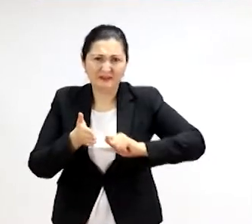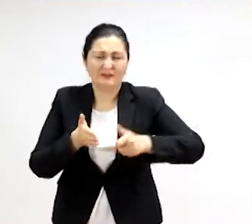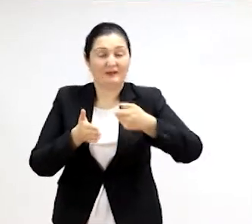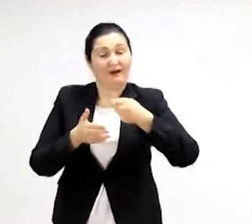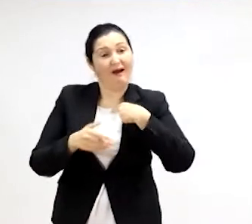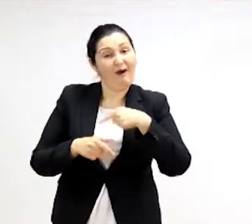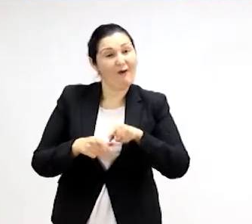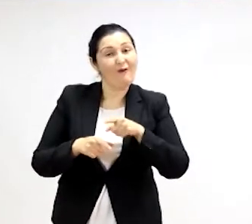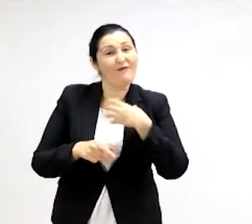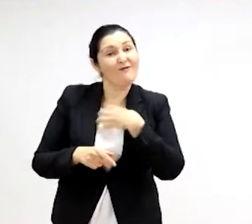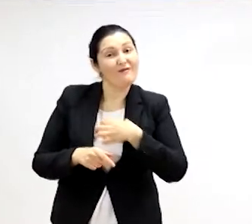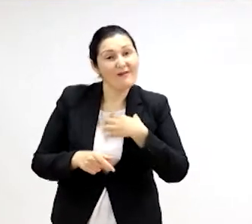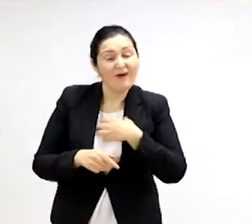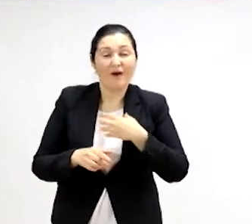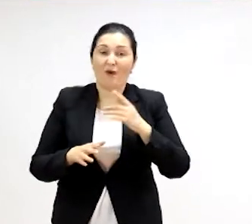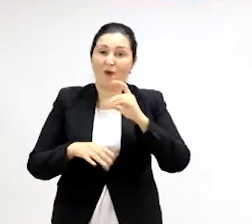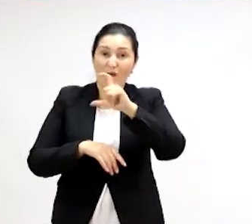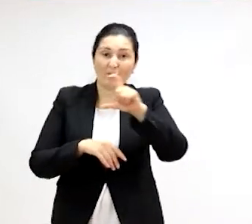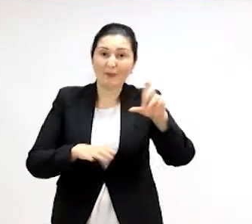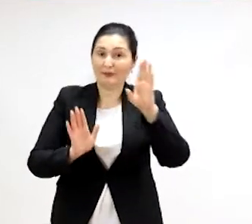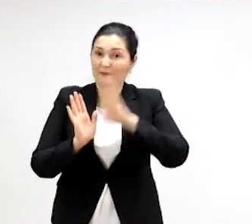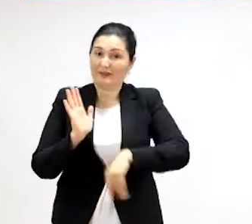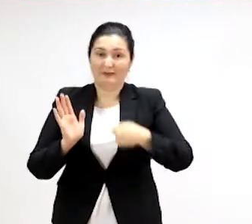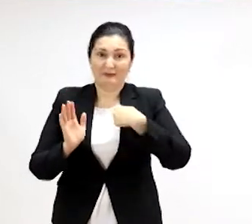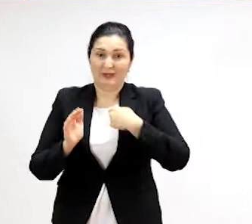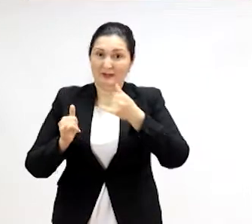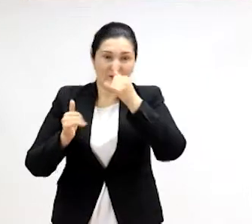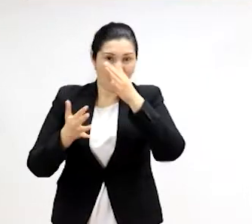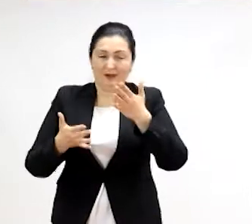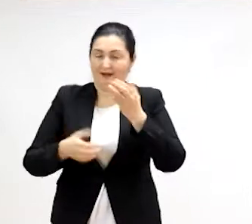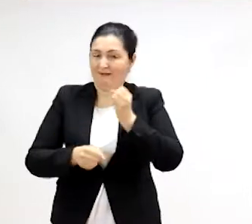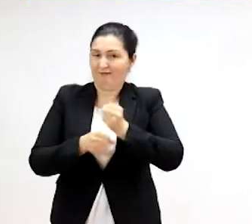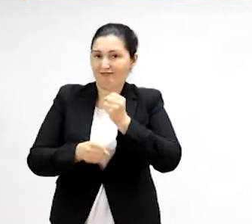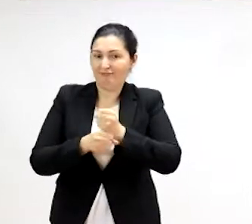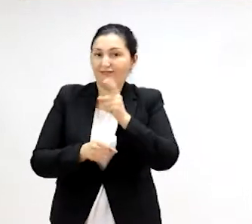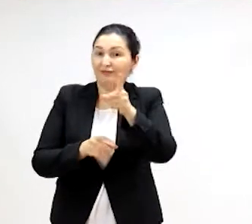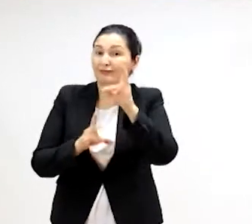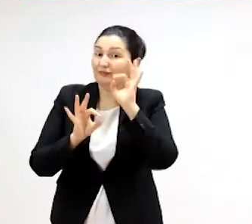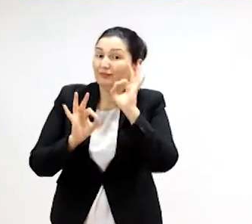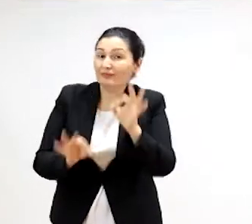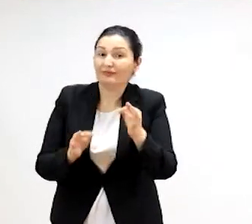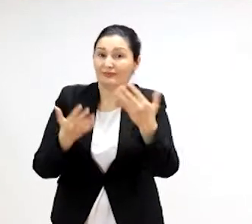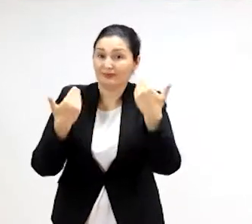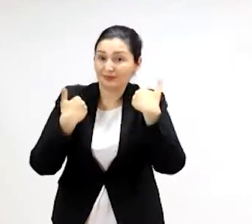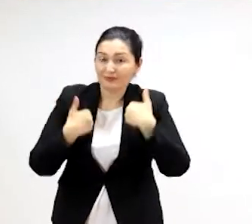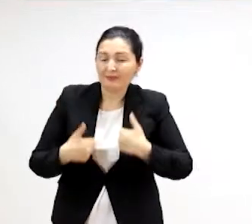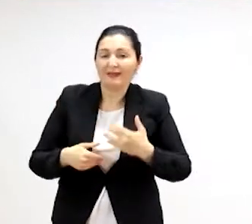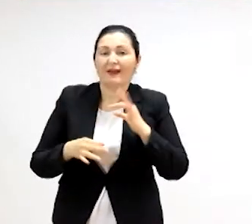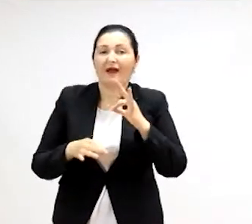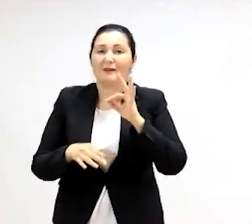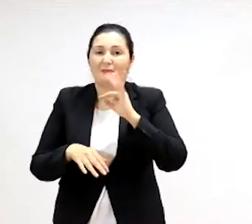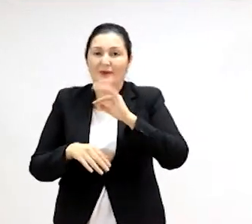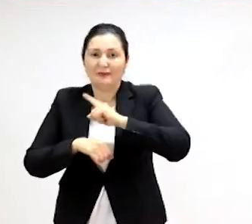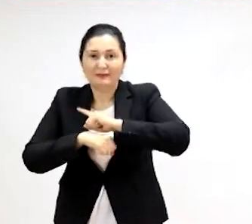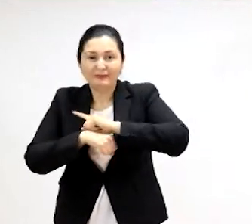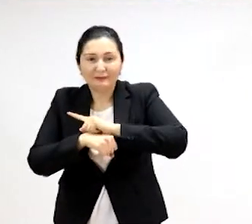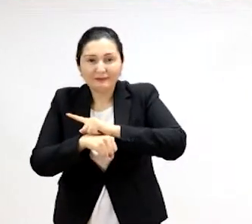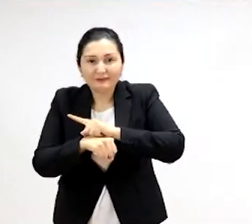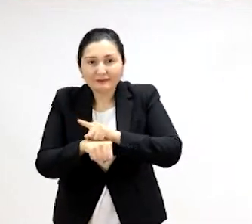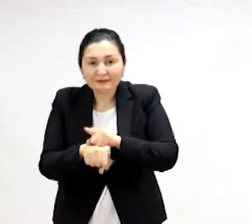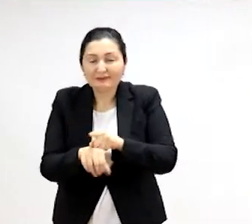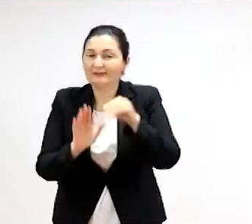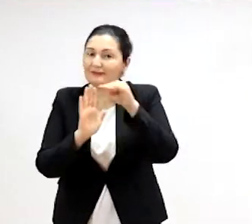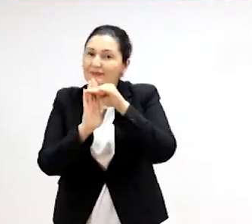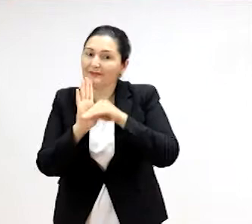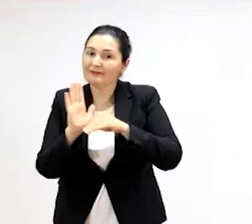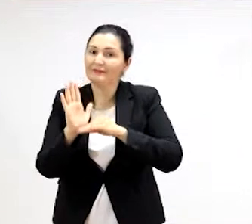ҳастам. Одамон бе ман кор карда наметавонанд. Шумо ҳам бояд тарзи истифодаи маро омӯзед. Зиндагию корҳоятон ба